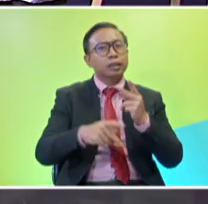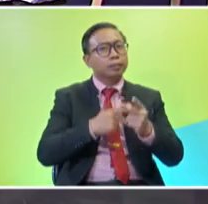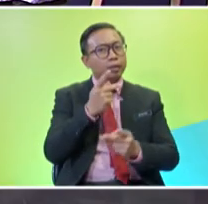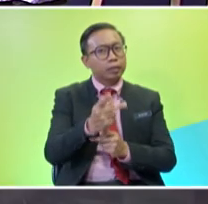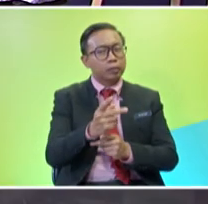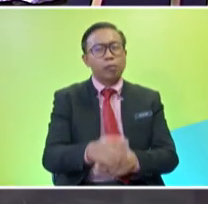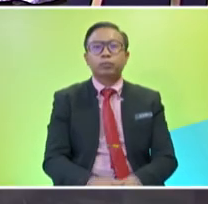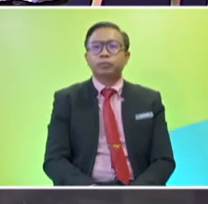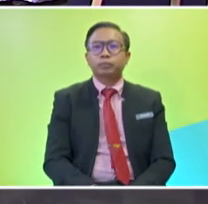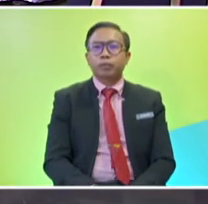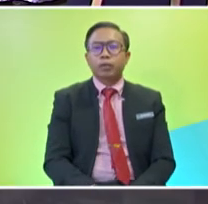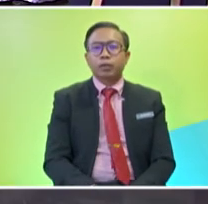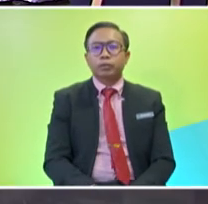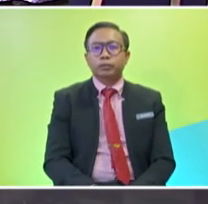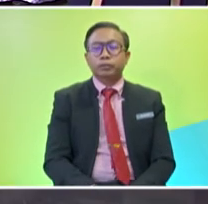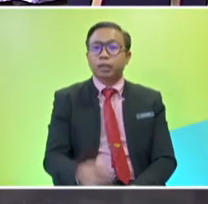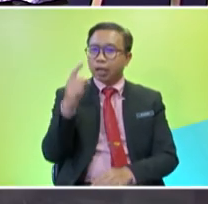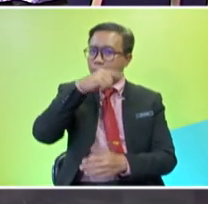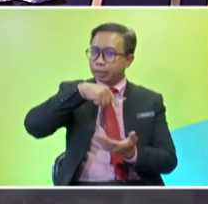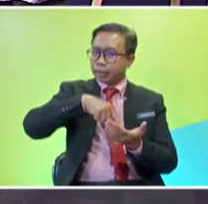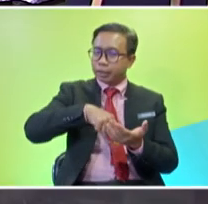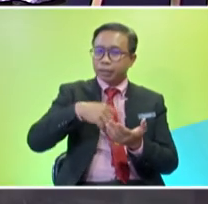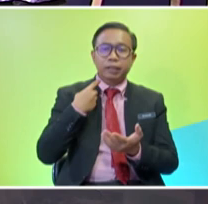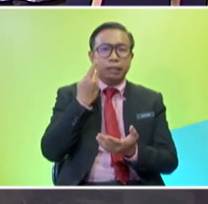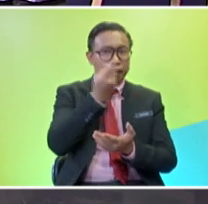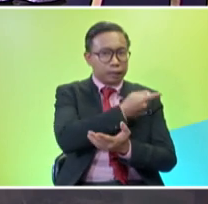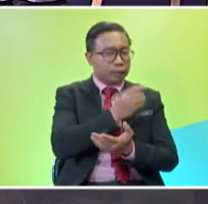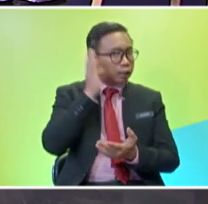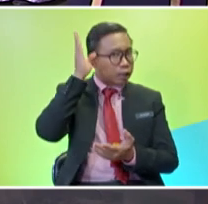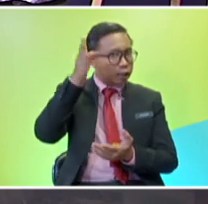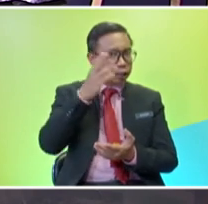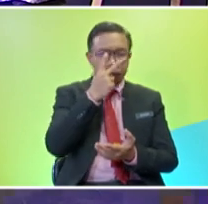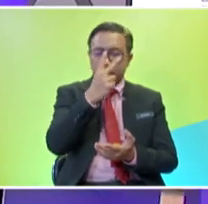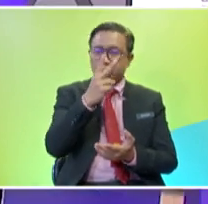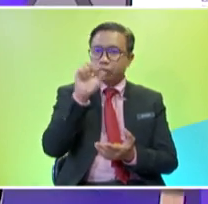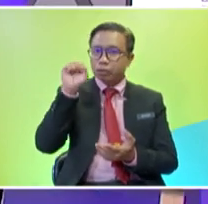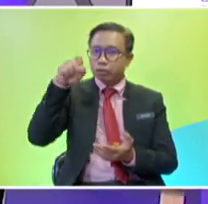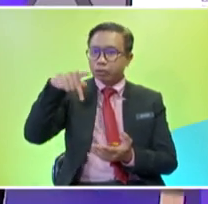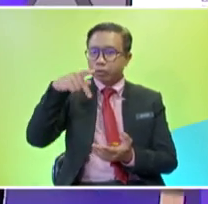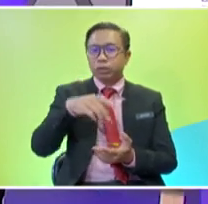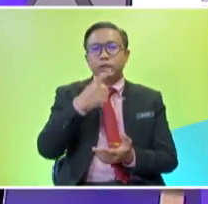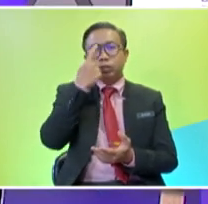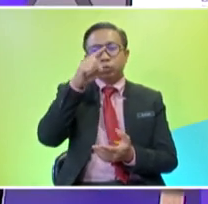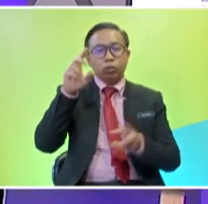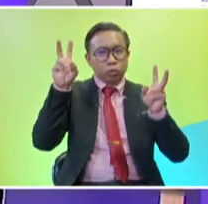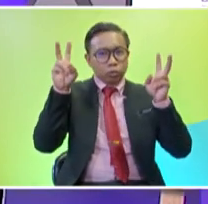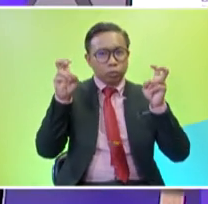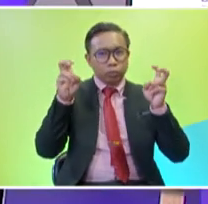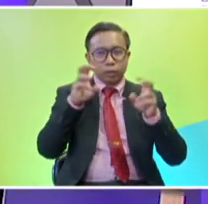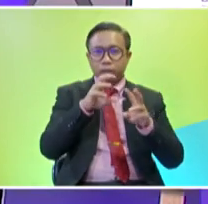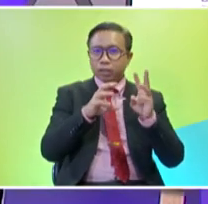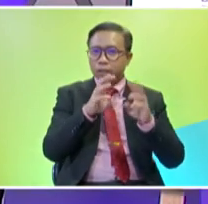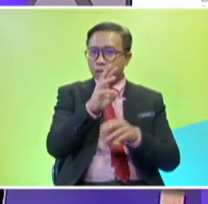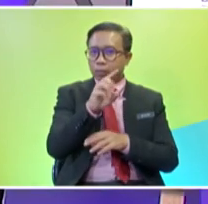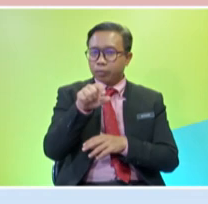jadi pada hari ini kita akan tengok standuk pembelajaran untuk topi 6 populehan 2